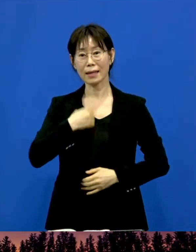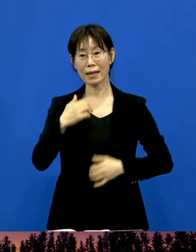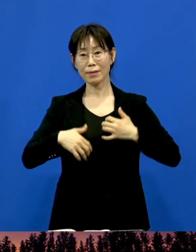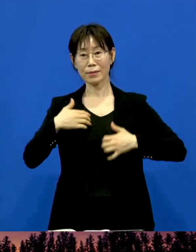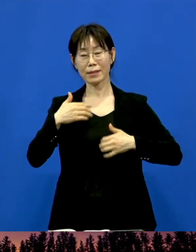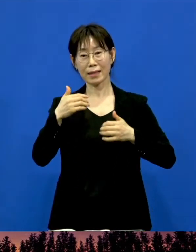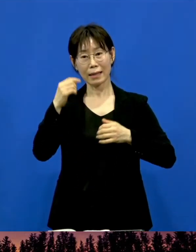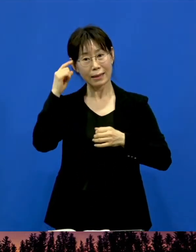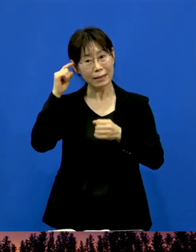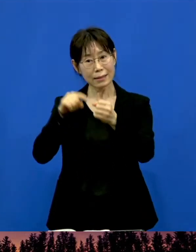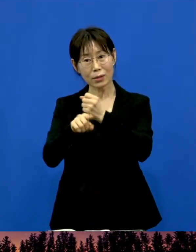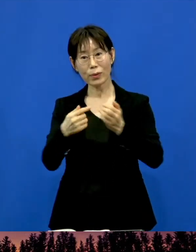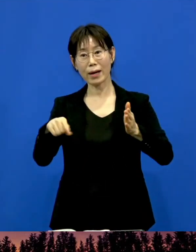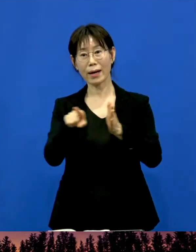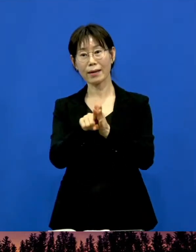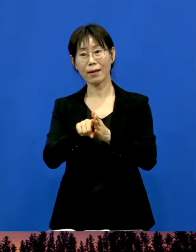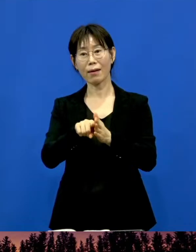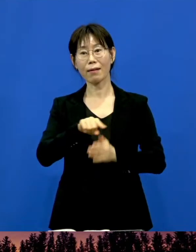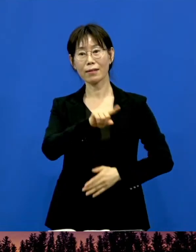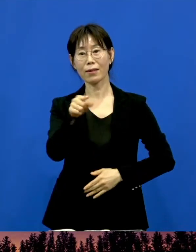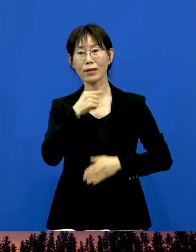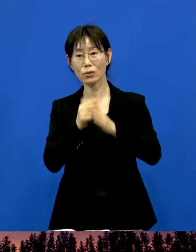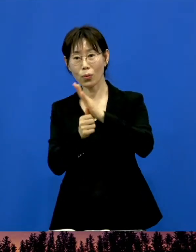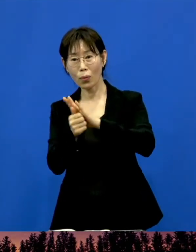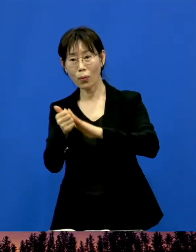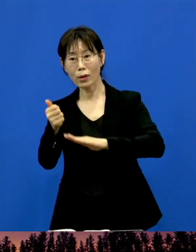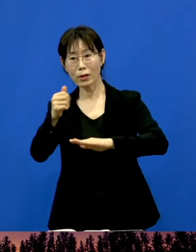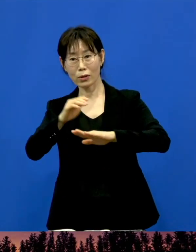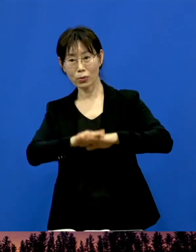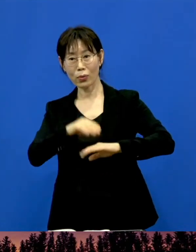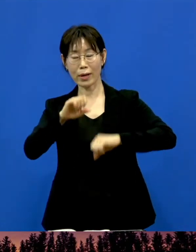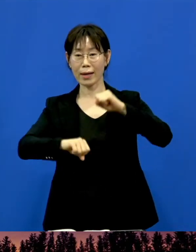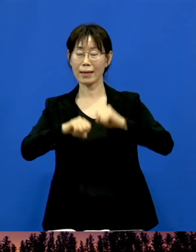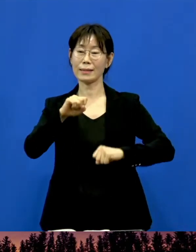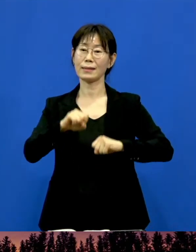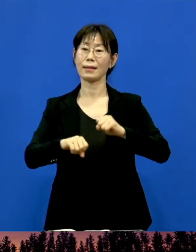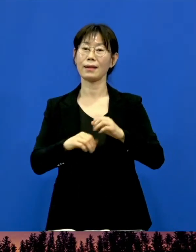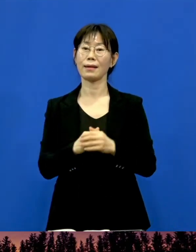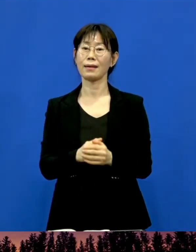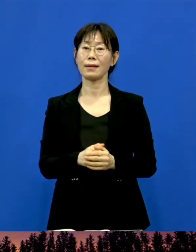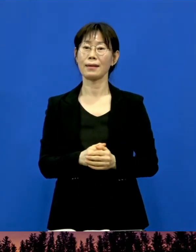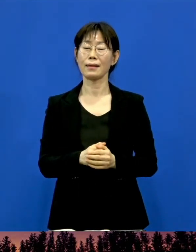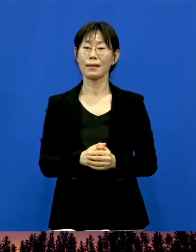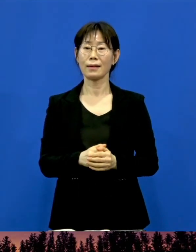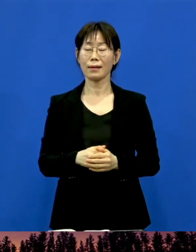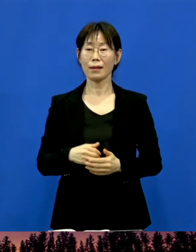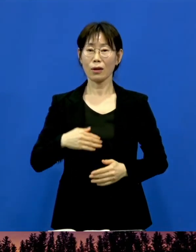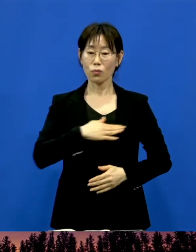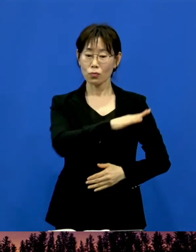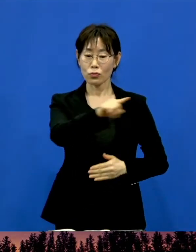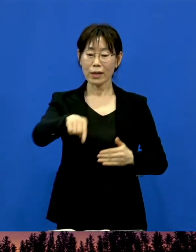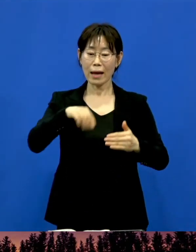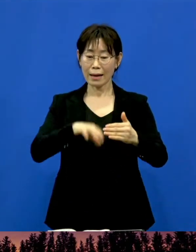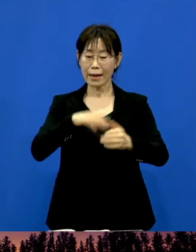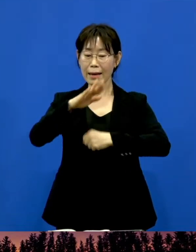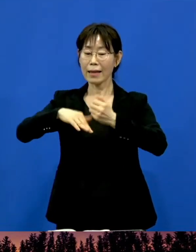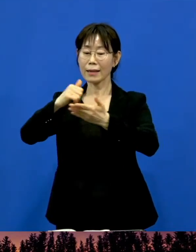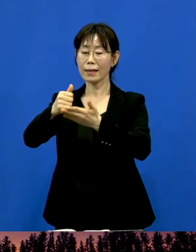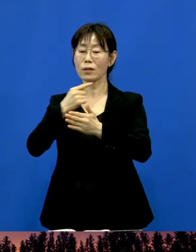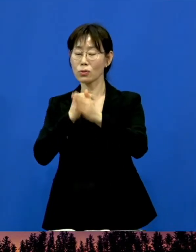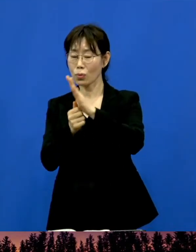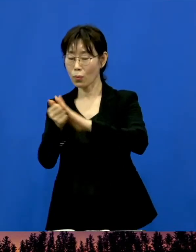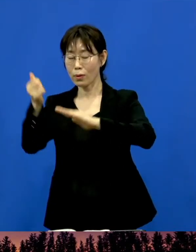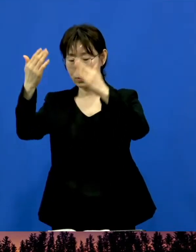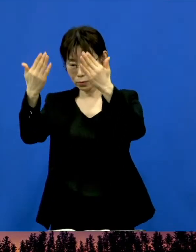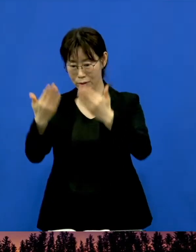행하게 하시나니. 굉장히 중요한 구절입니다. 우리 안에 하나님이 소원을 주신다는 거예요. 내가 가진 소원이